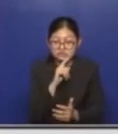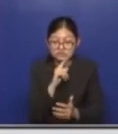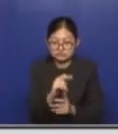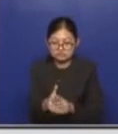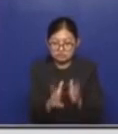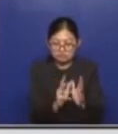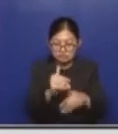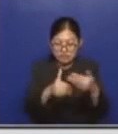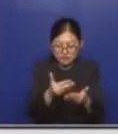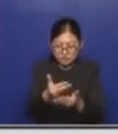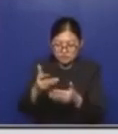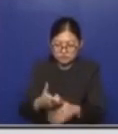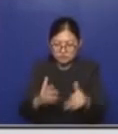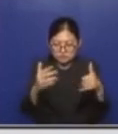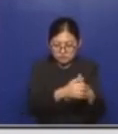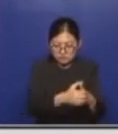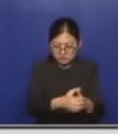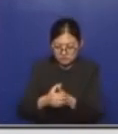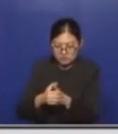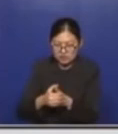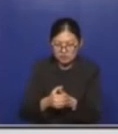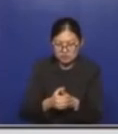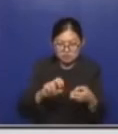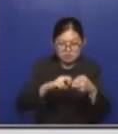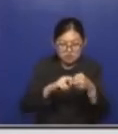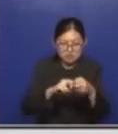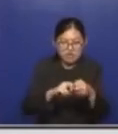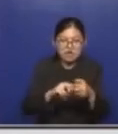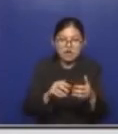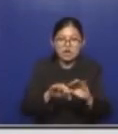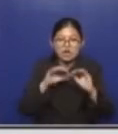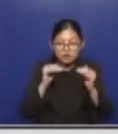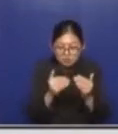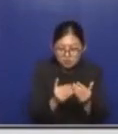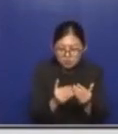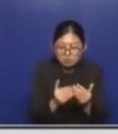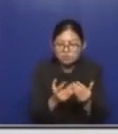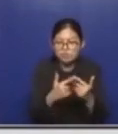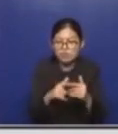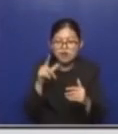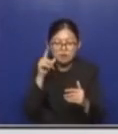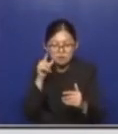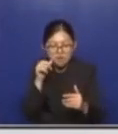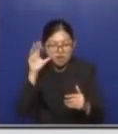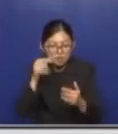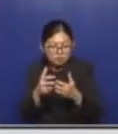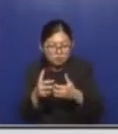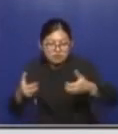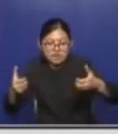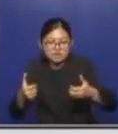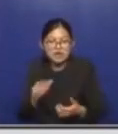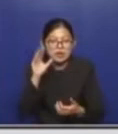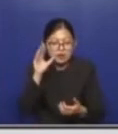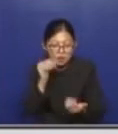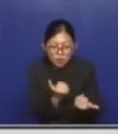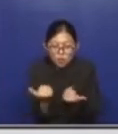คดีปัญหาครอบครัวที่อยู่บนดอยแม่ต้องจากพ่อพ่อต้องจากแม่ลูกกำพร้าทั้งพ่อทั้ง